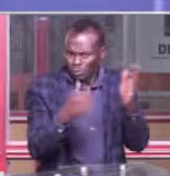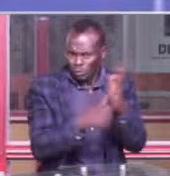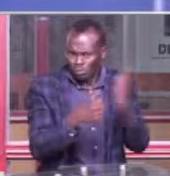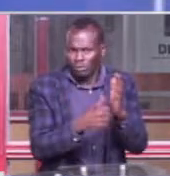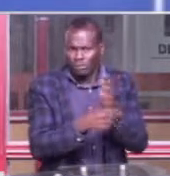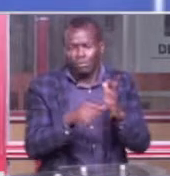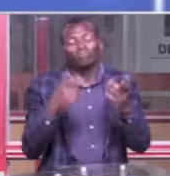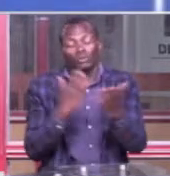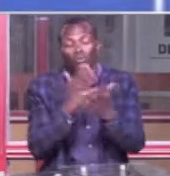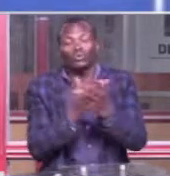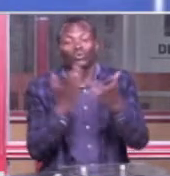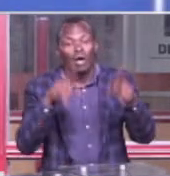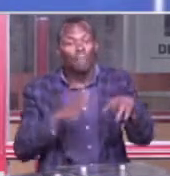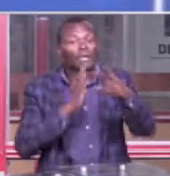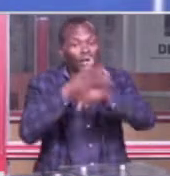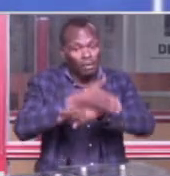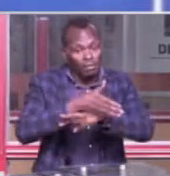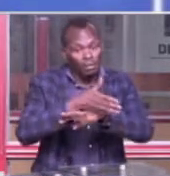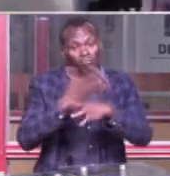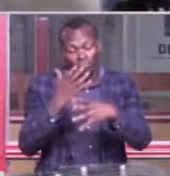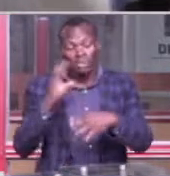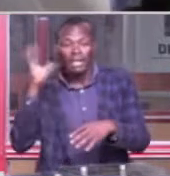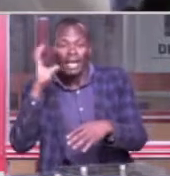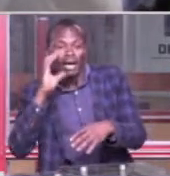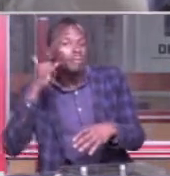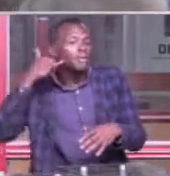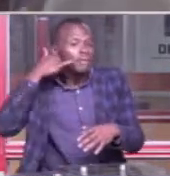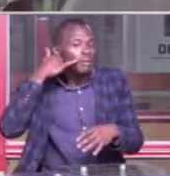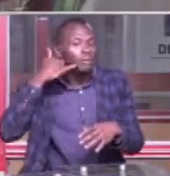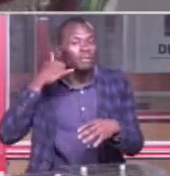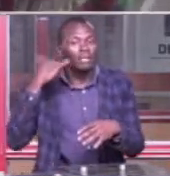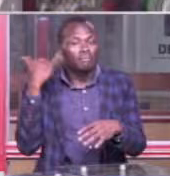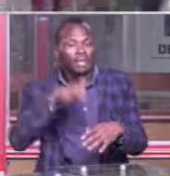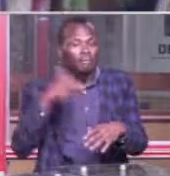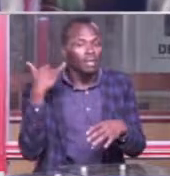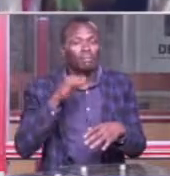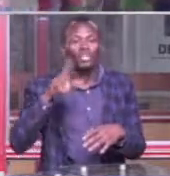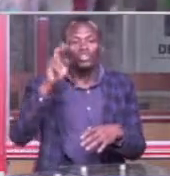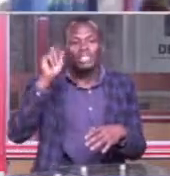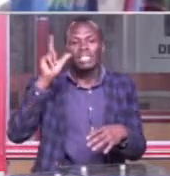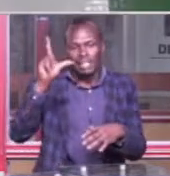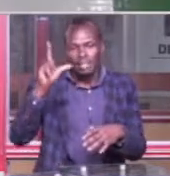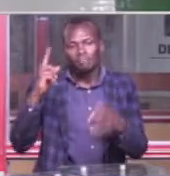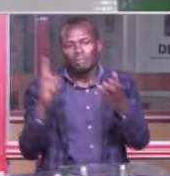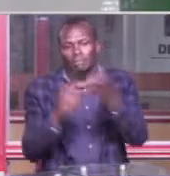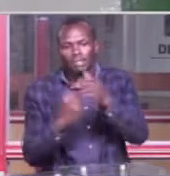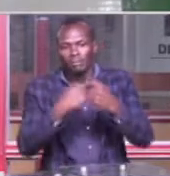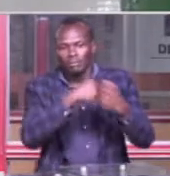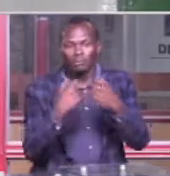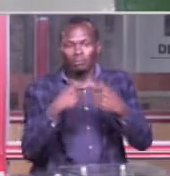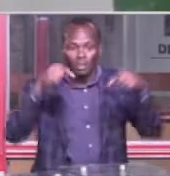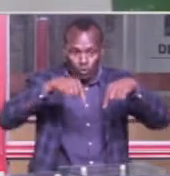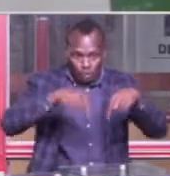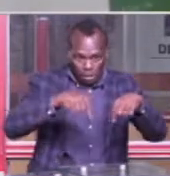kampuni y'essimu eya Uganda Telecom okulinnya enkandaggo. Olwaleero, mu lukungaana lwa bannamawulire ku yafeesi z'ekibiina kya